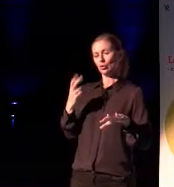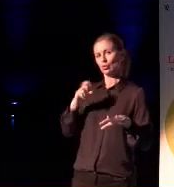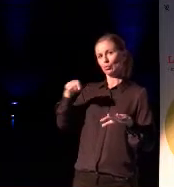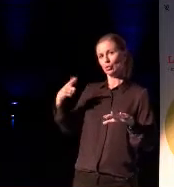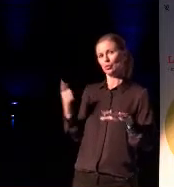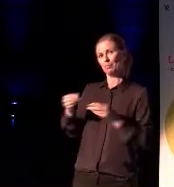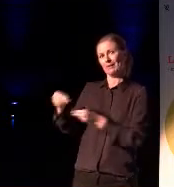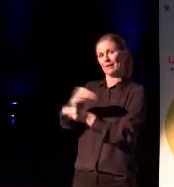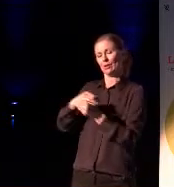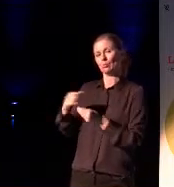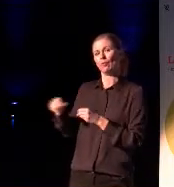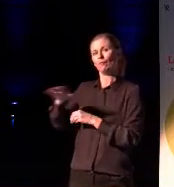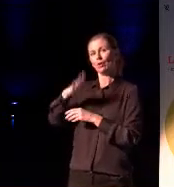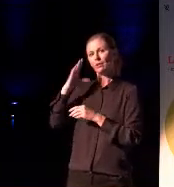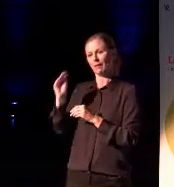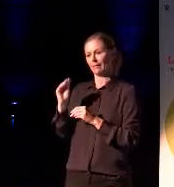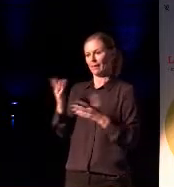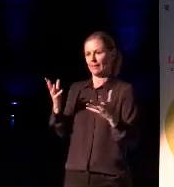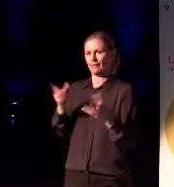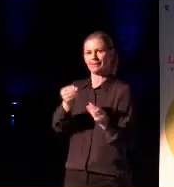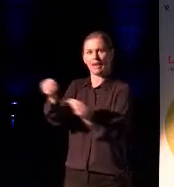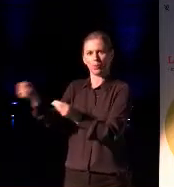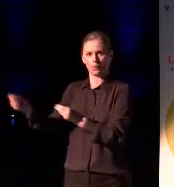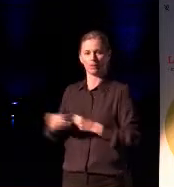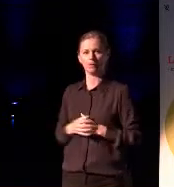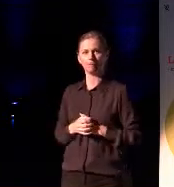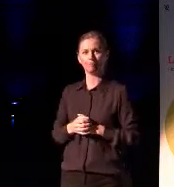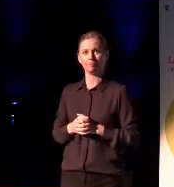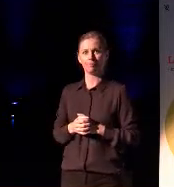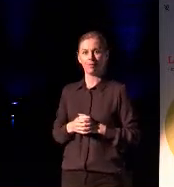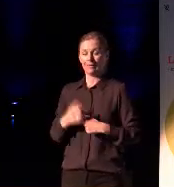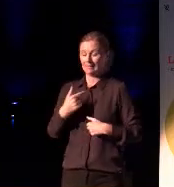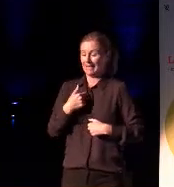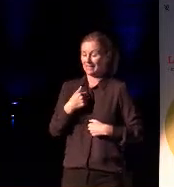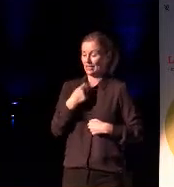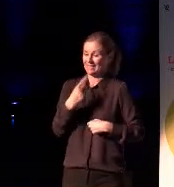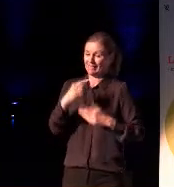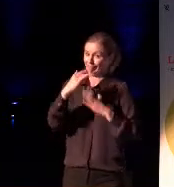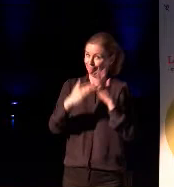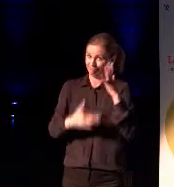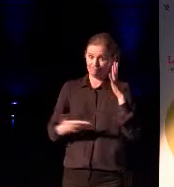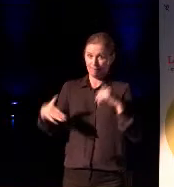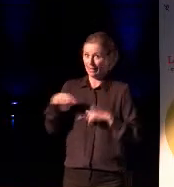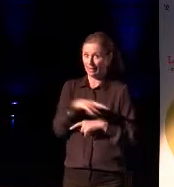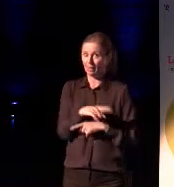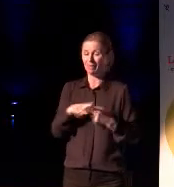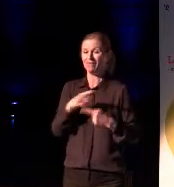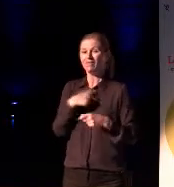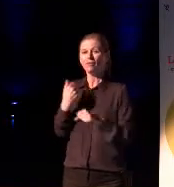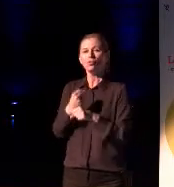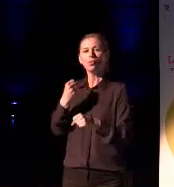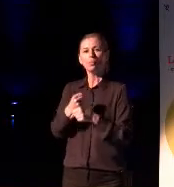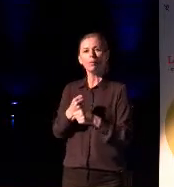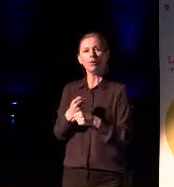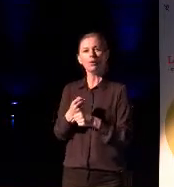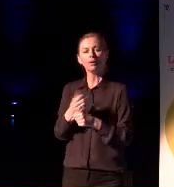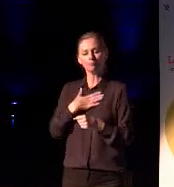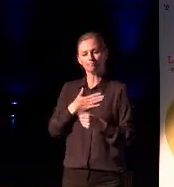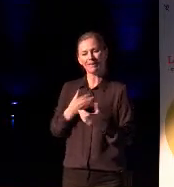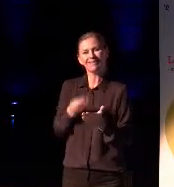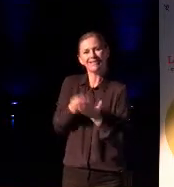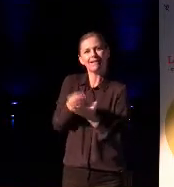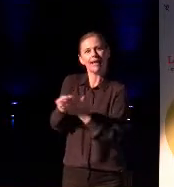med fylkesmennene å dele ut. Så jeg skal ikke si så mye mer enn det, annet enn at vi nå jobber for å